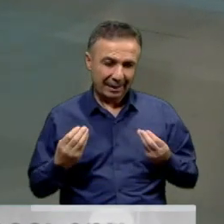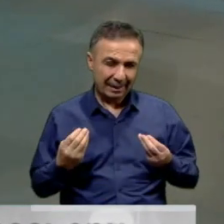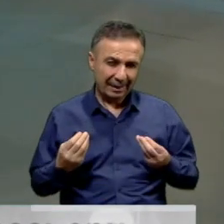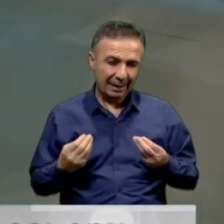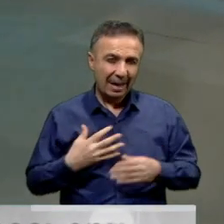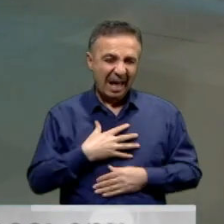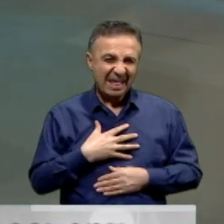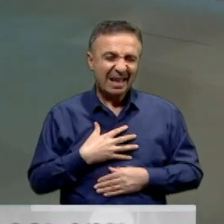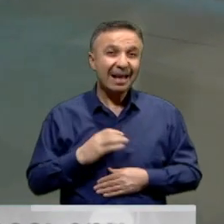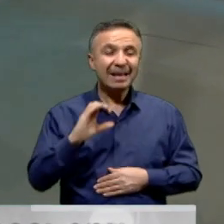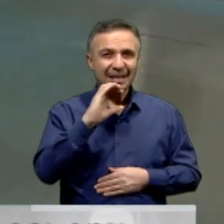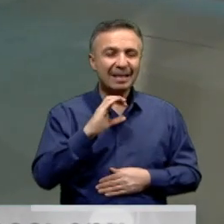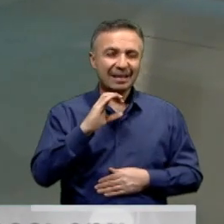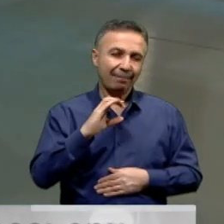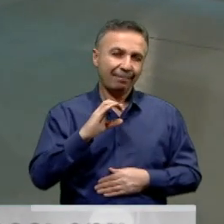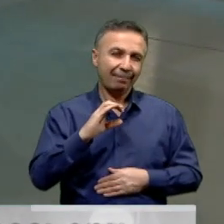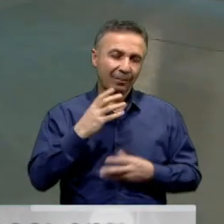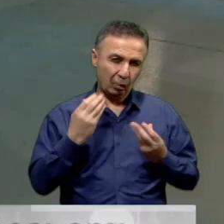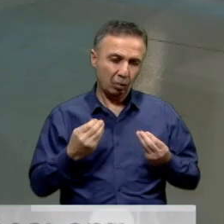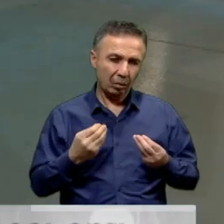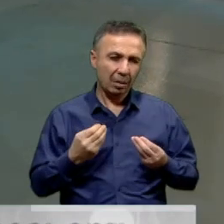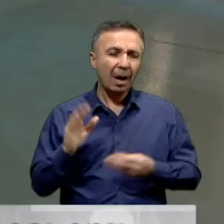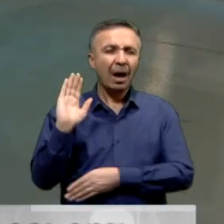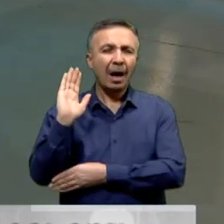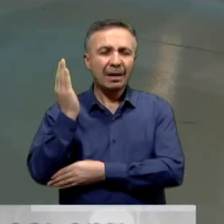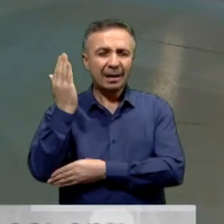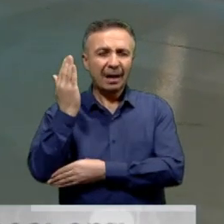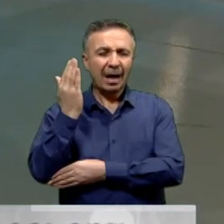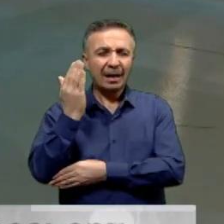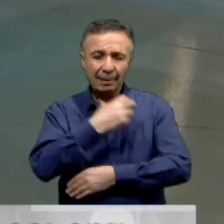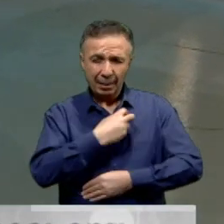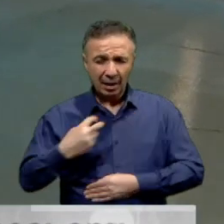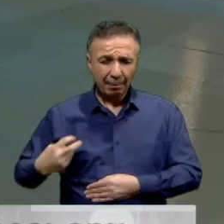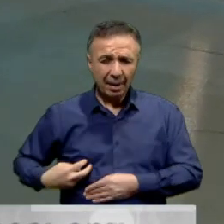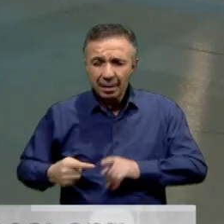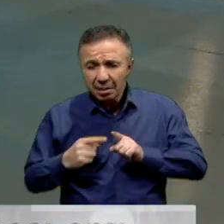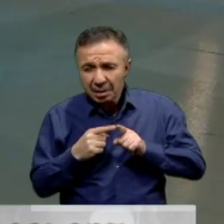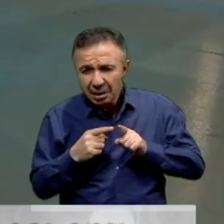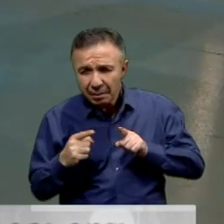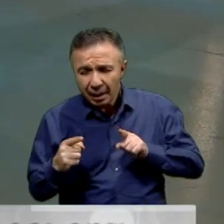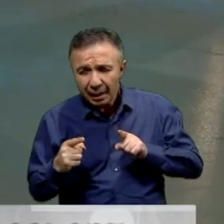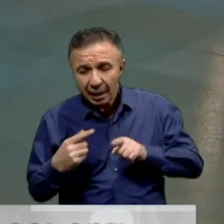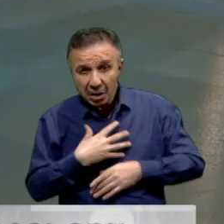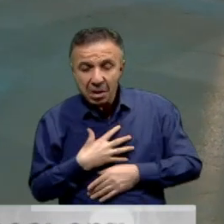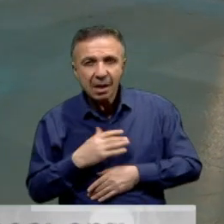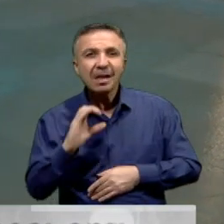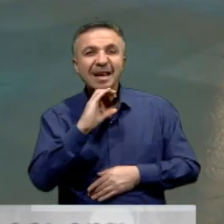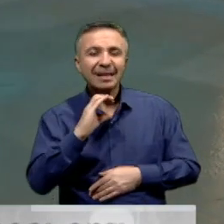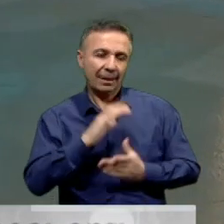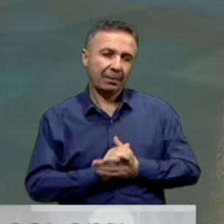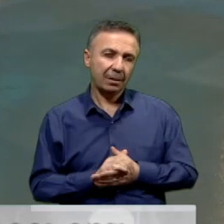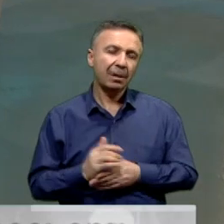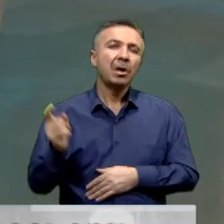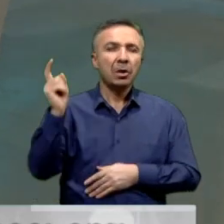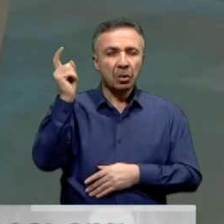dinleri islamdır yani ta Hazreti Adem aleyhisselam'dan beri İslam'dır Dolayısıyla